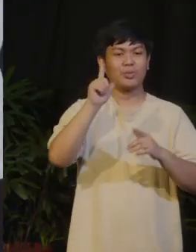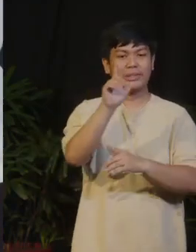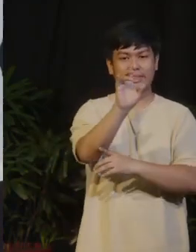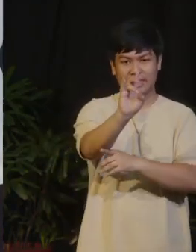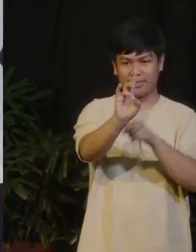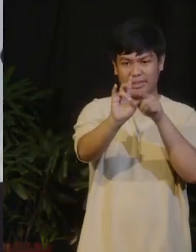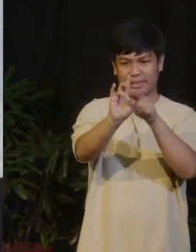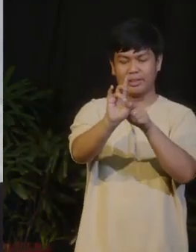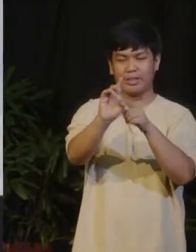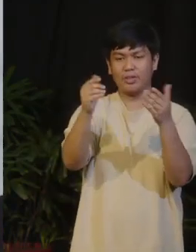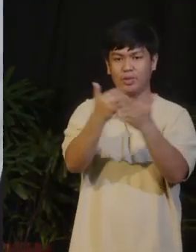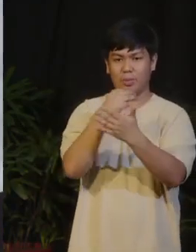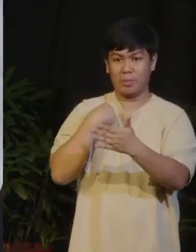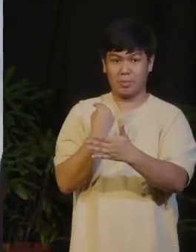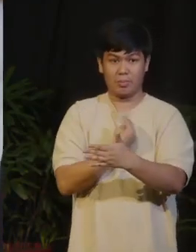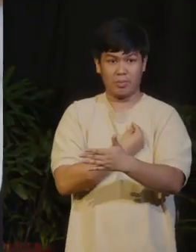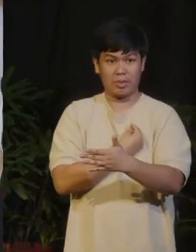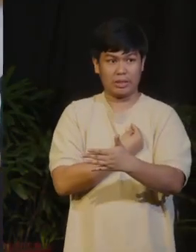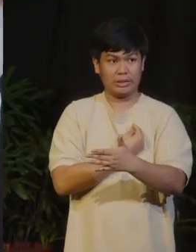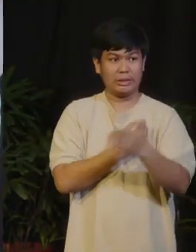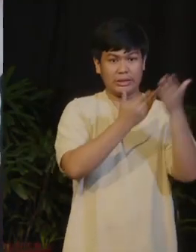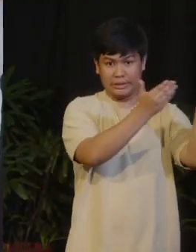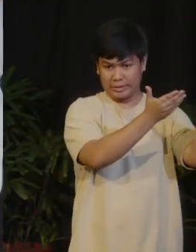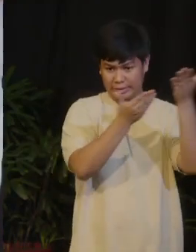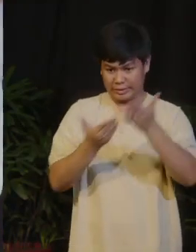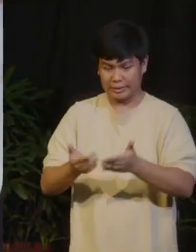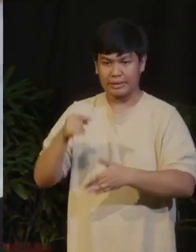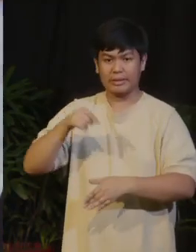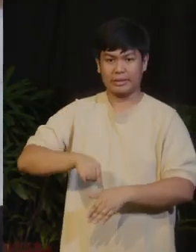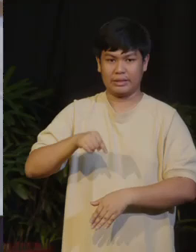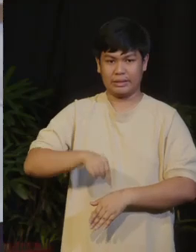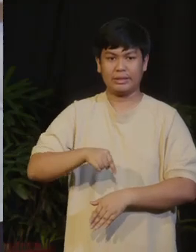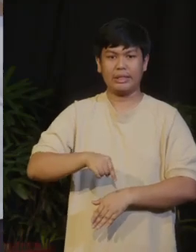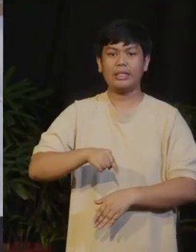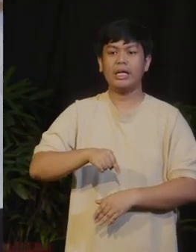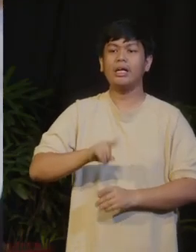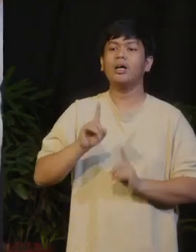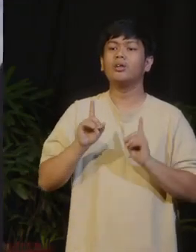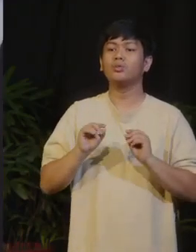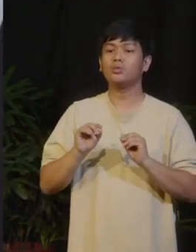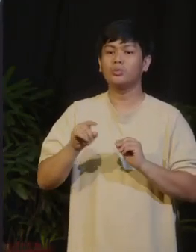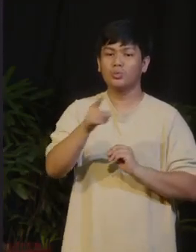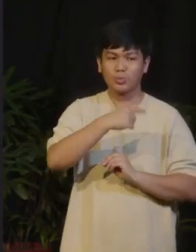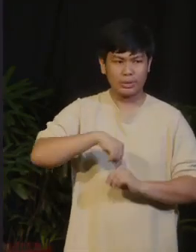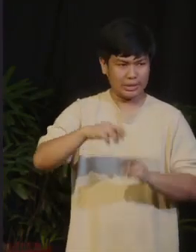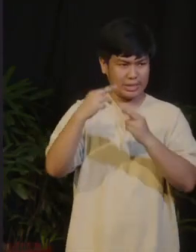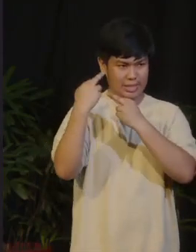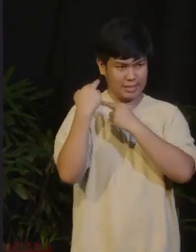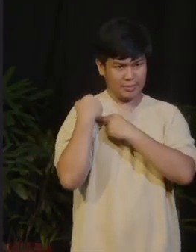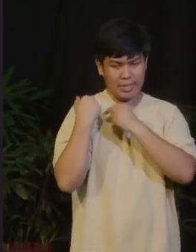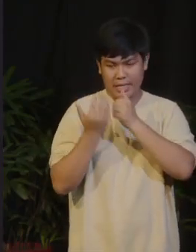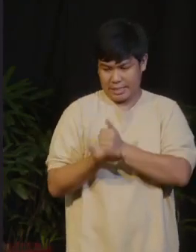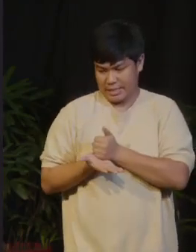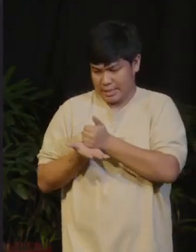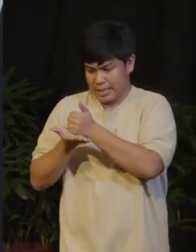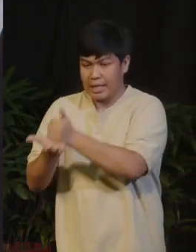Ang bawat isa po na dinadala ng Panginoon dito, meron tayong responsibilidad na